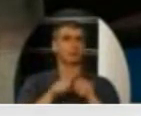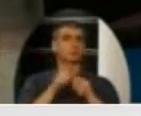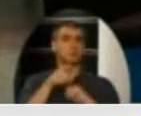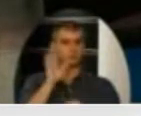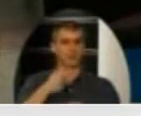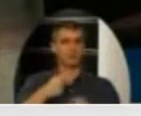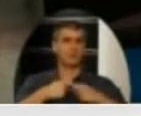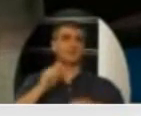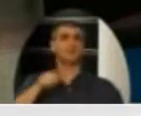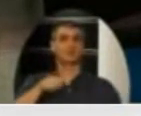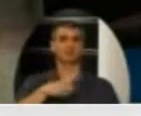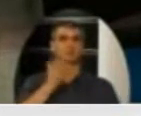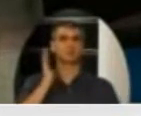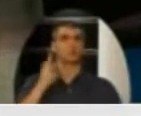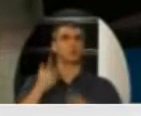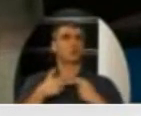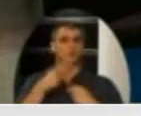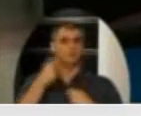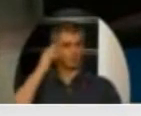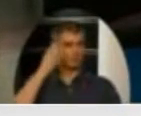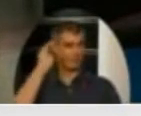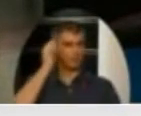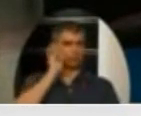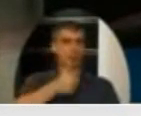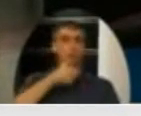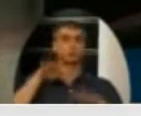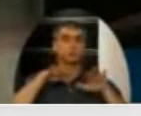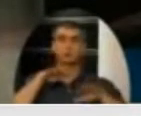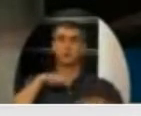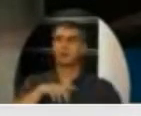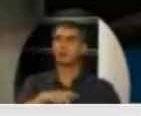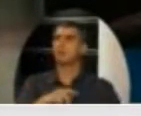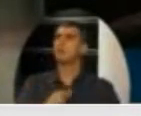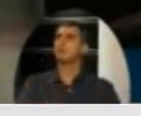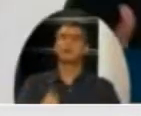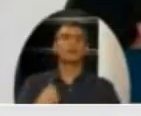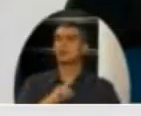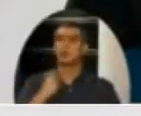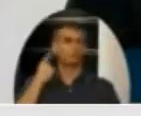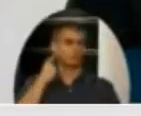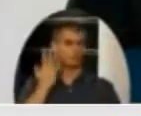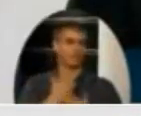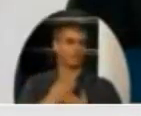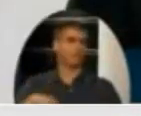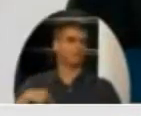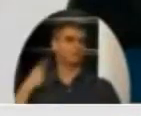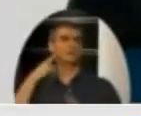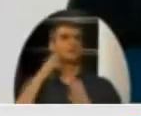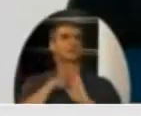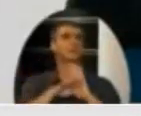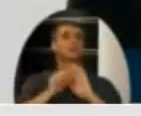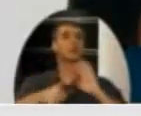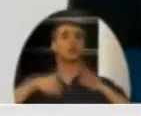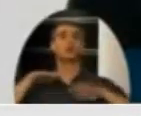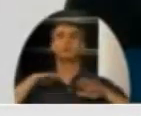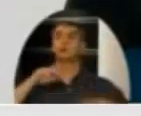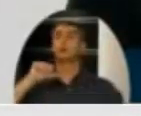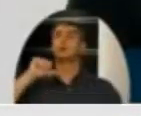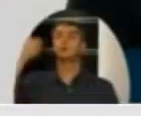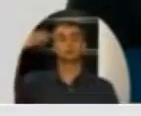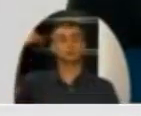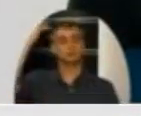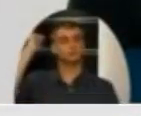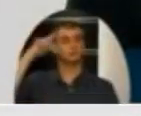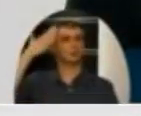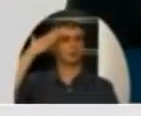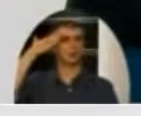גם חברי כנסת שמאוד מקורבים יודעים מה עמדתו של ראש הממשלה. אבל אני מסכים שאנחנו כבר לא שמענו הרבה זמן את התנאי הזה של ראש הממשלה, על הכרה